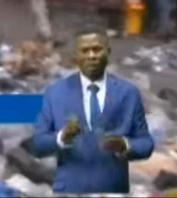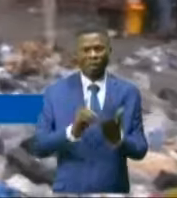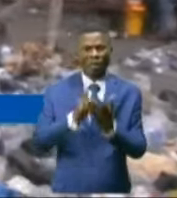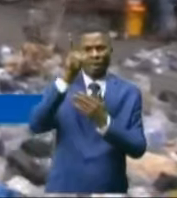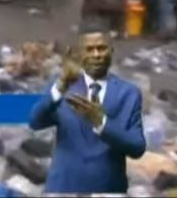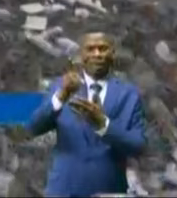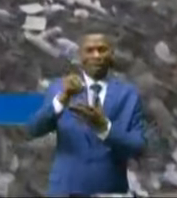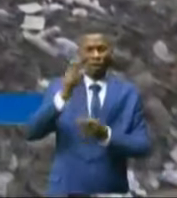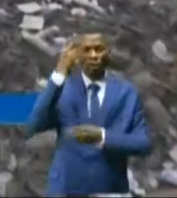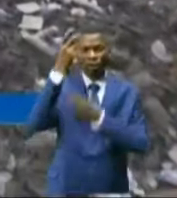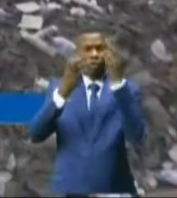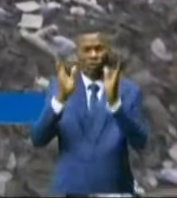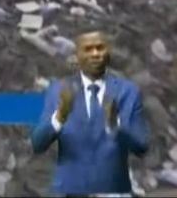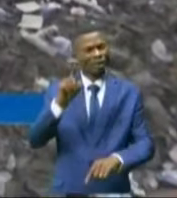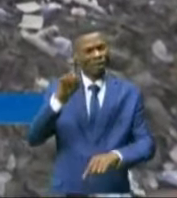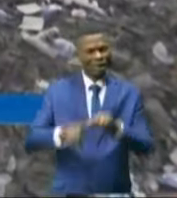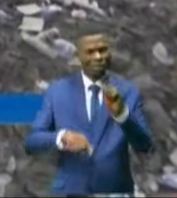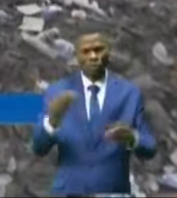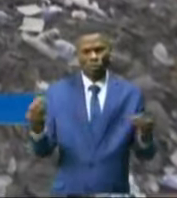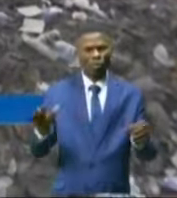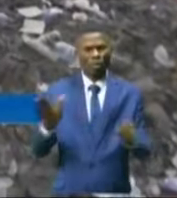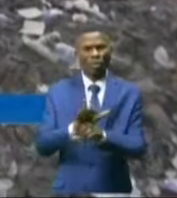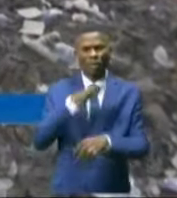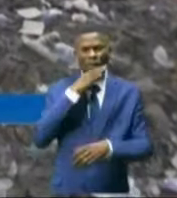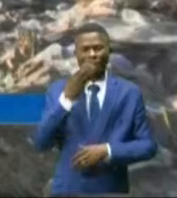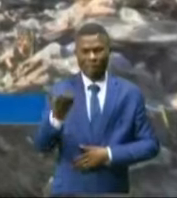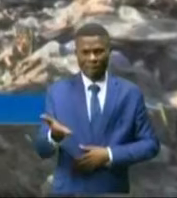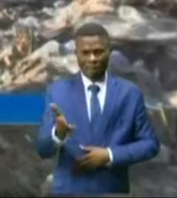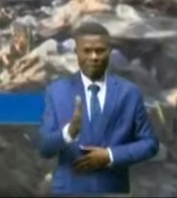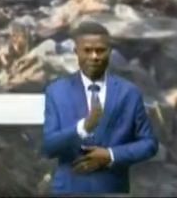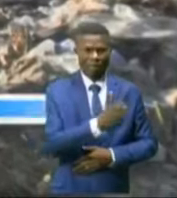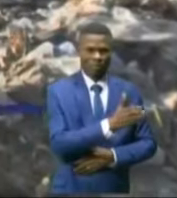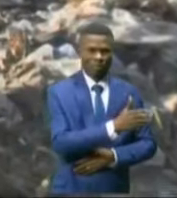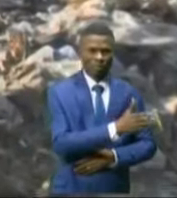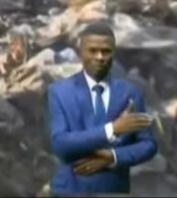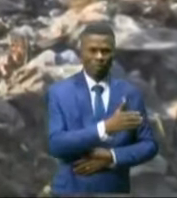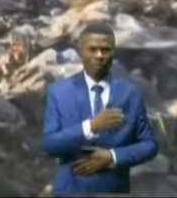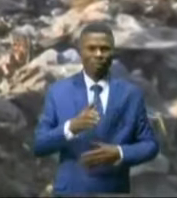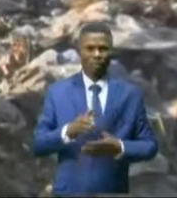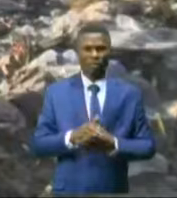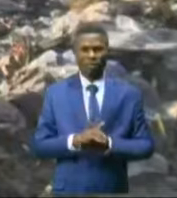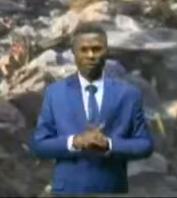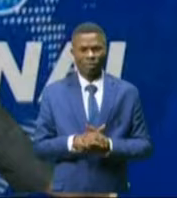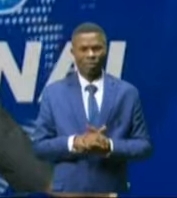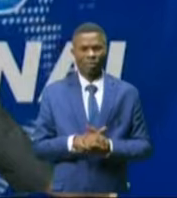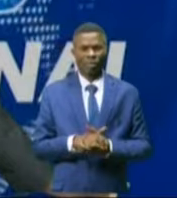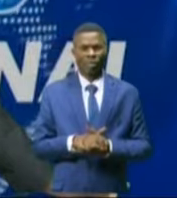destination touristique, ce qui crée un manque à gagner au pays dans le domaine du tourisme.